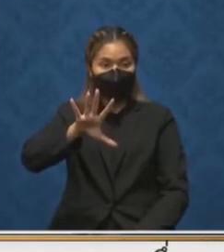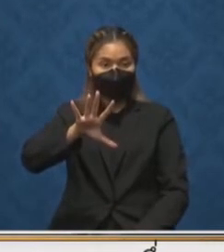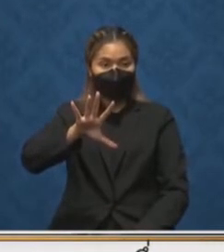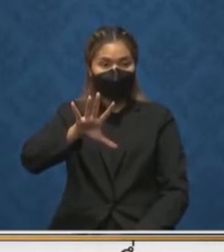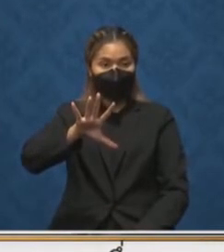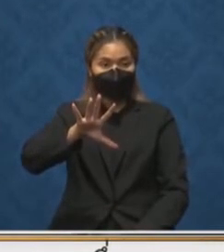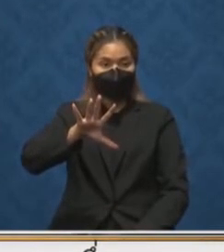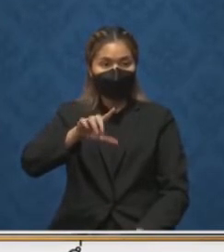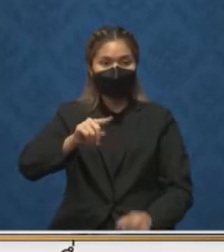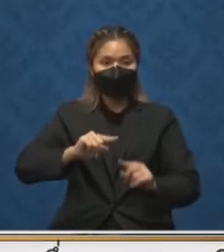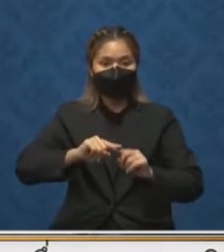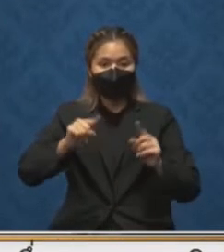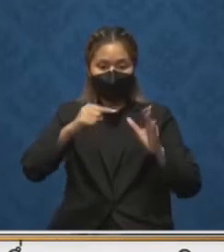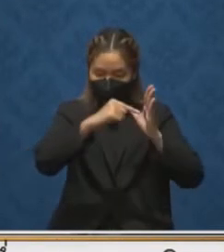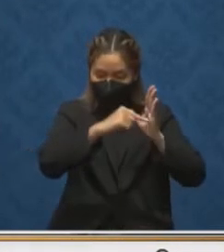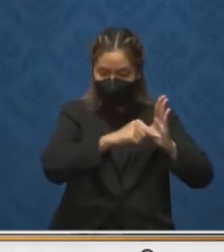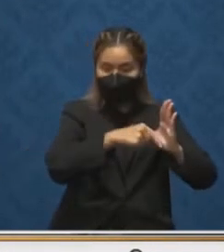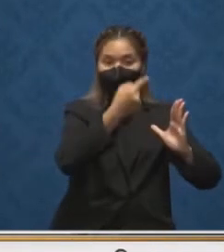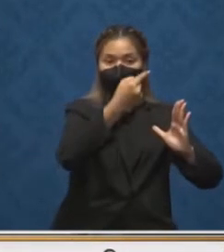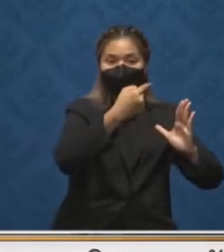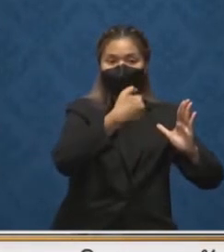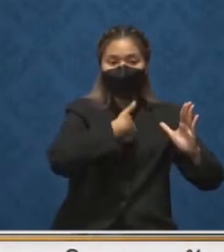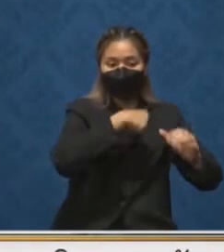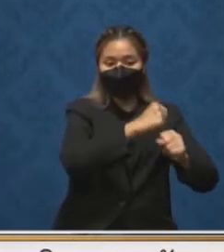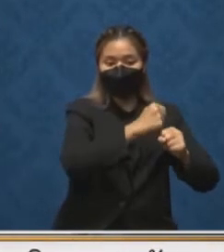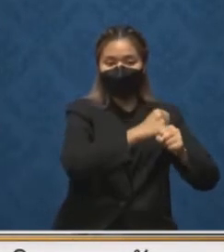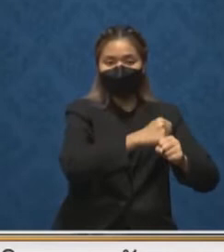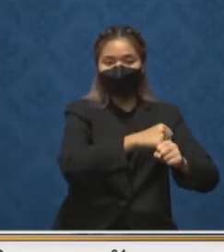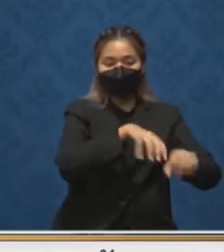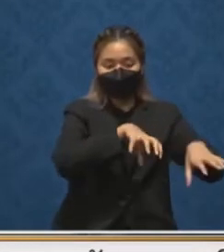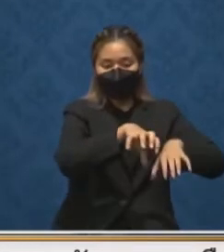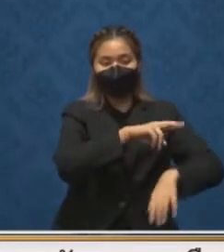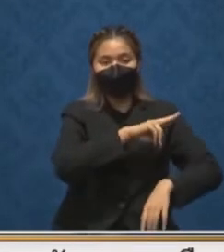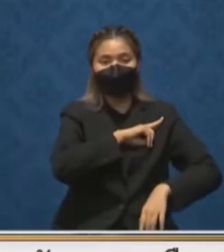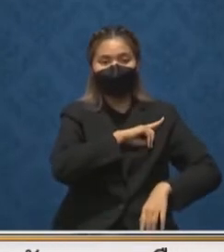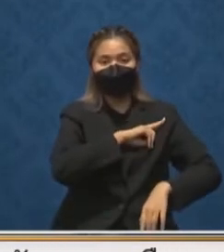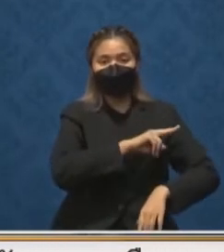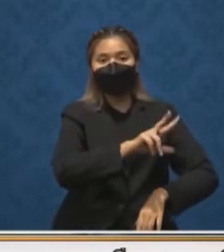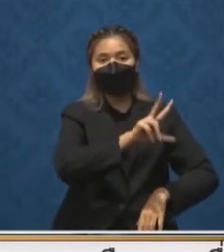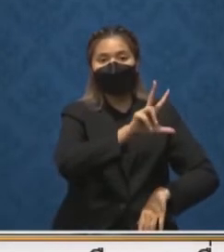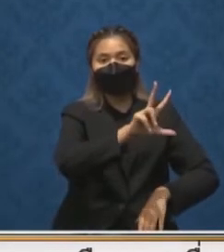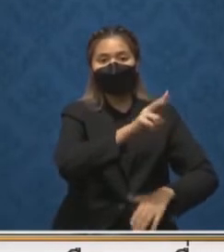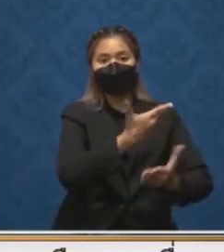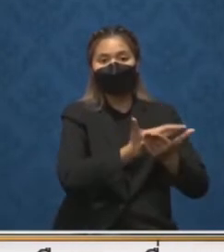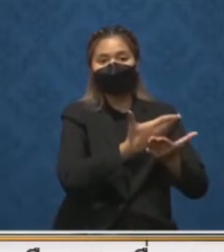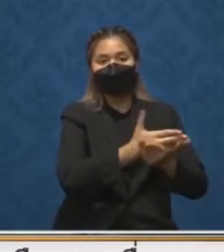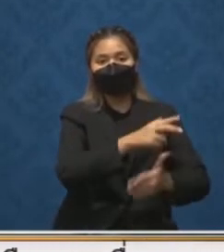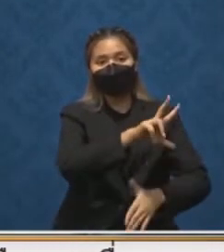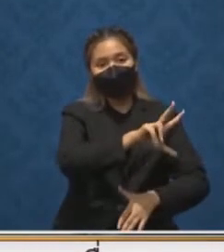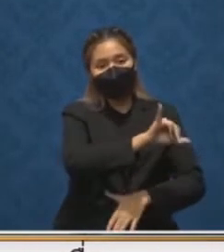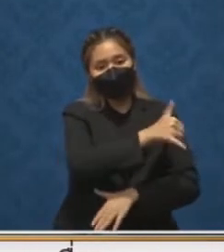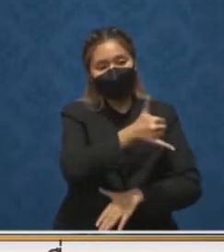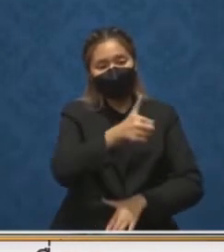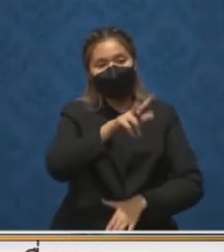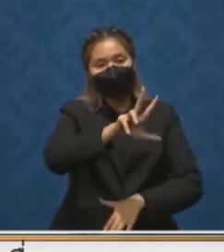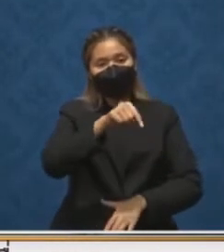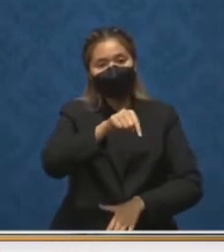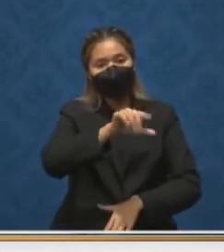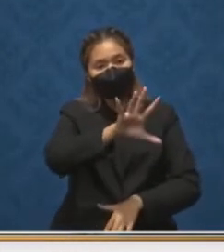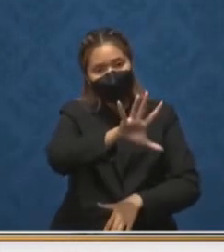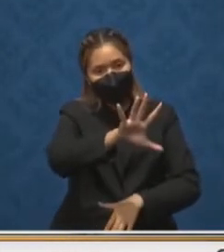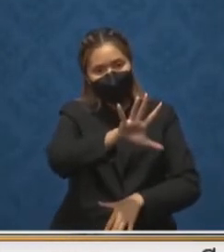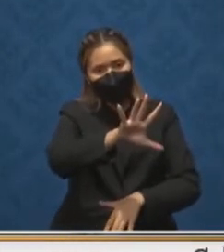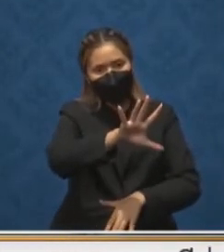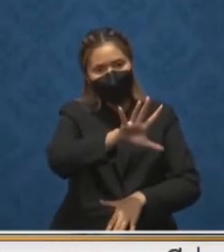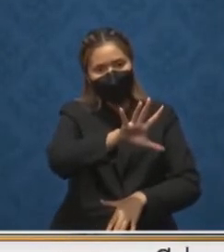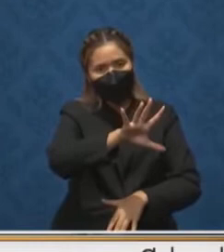ปากรูมมอยแ่ 3 บาี่เราผลิได้ใประเทศ บางรูมอยู่ที่บาท 50 แล้วไปถึงปั๊ม